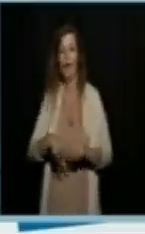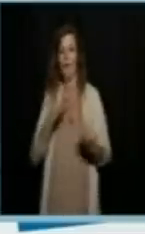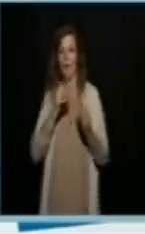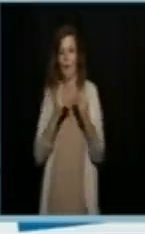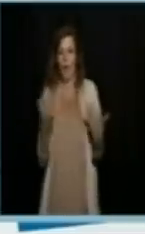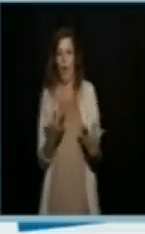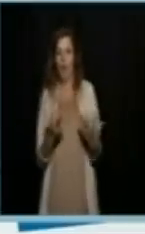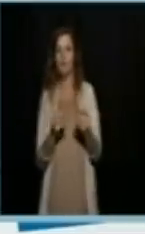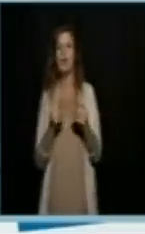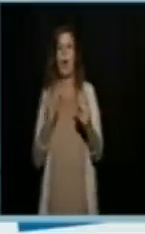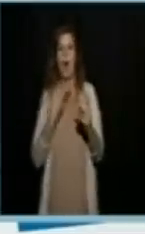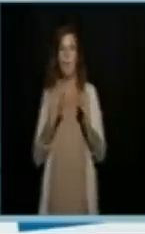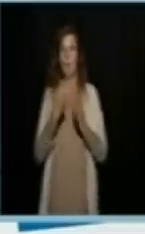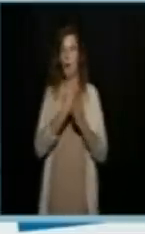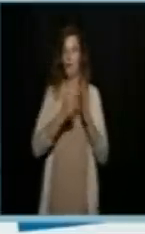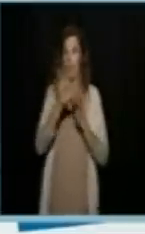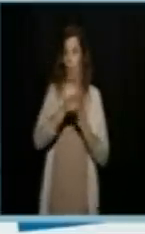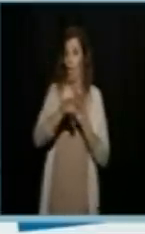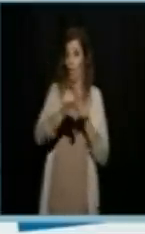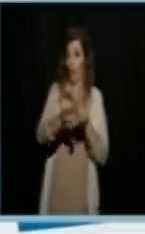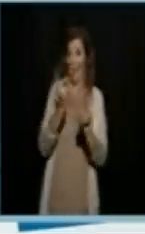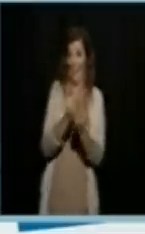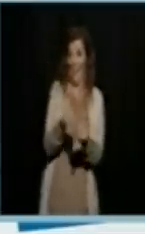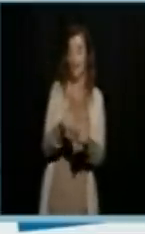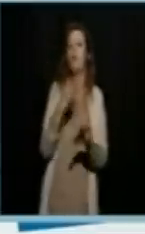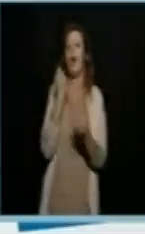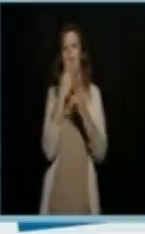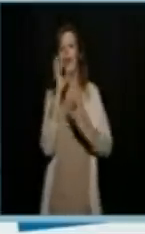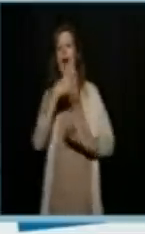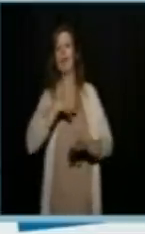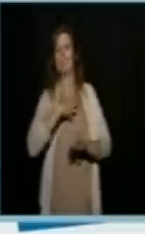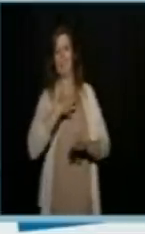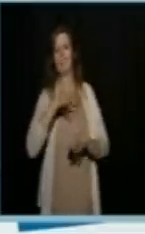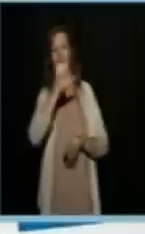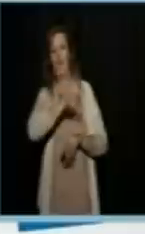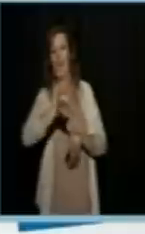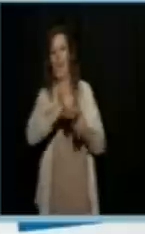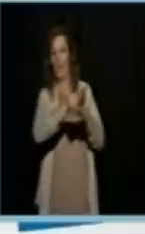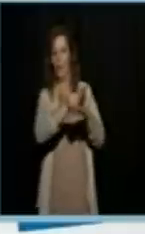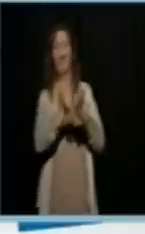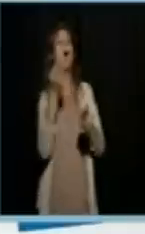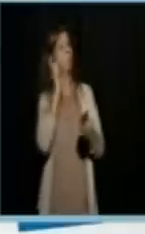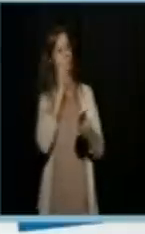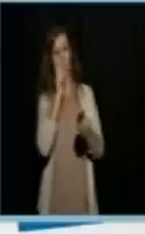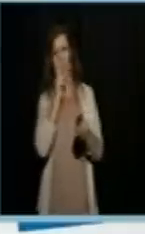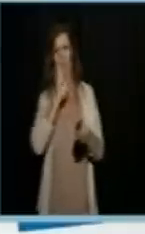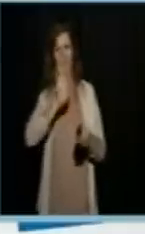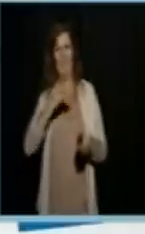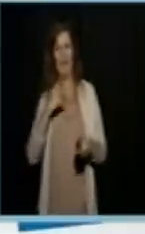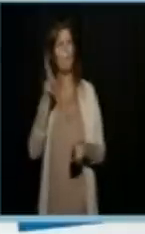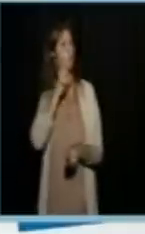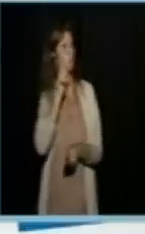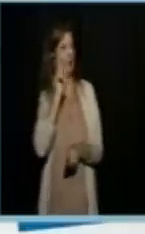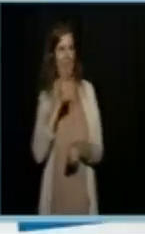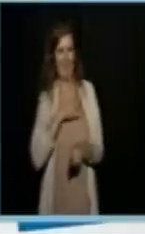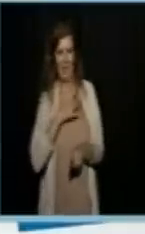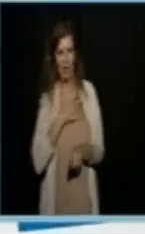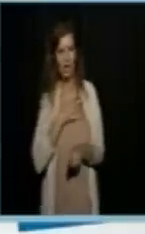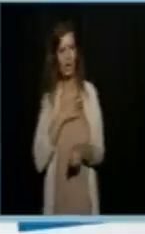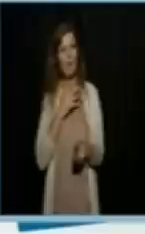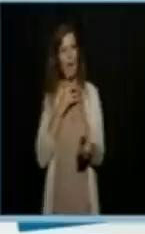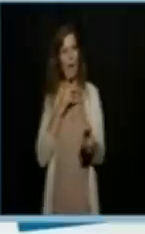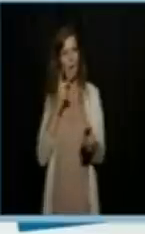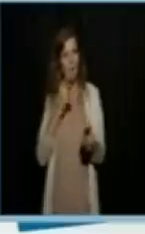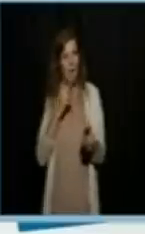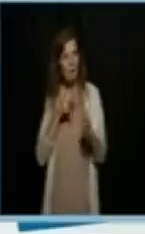trattava di un progetto regionale, scrissi all'assessore regionale: caro assessore regionale, sono sempre Federico Morello, sempre 13 anni, è vera sta storia